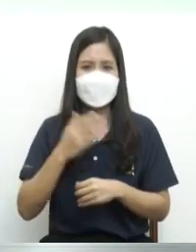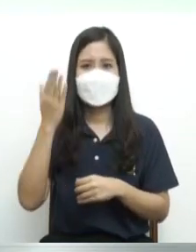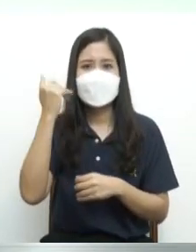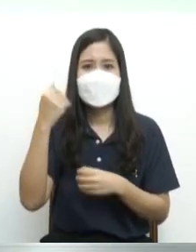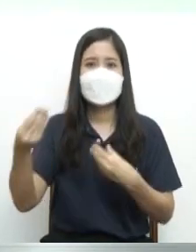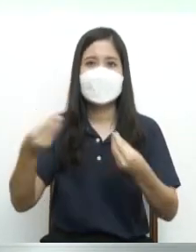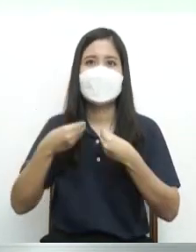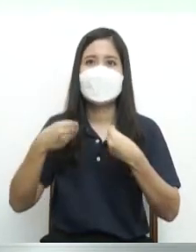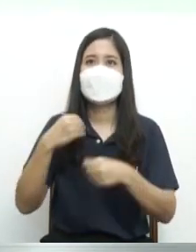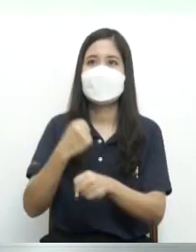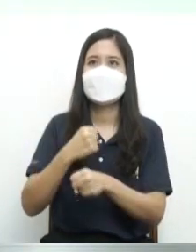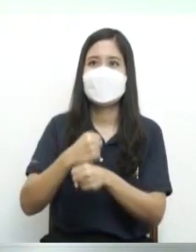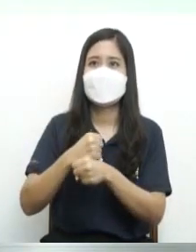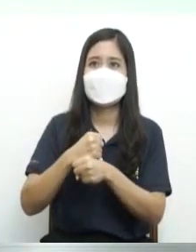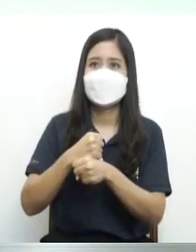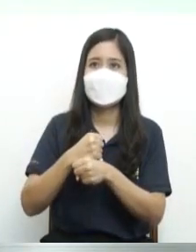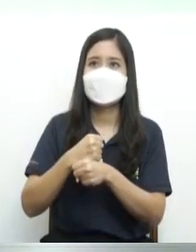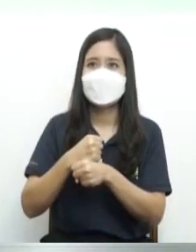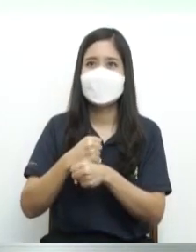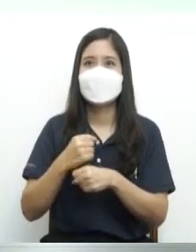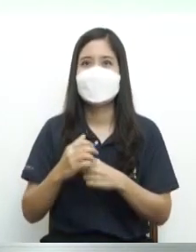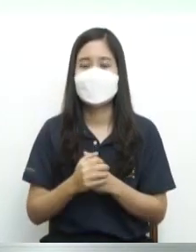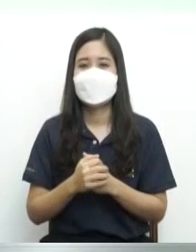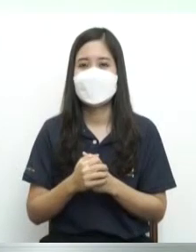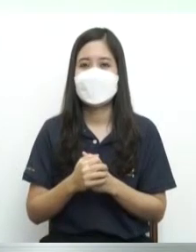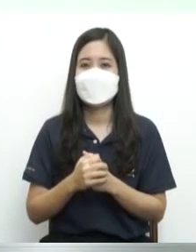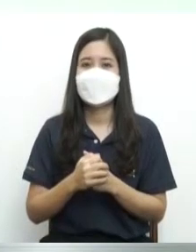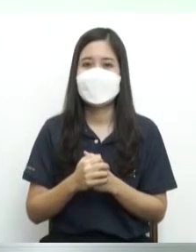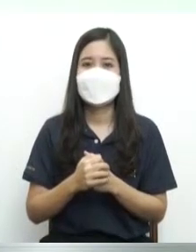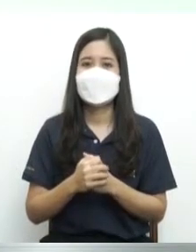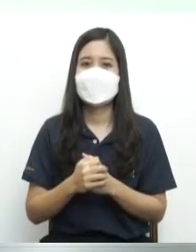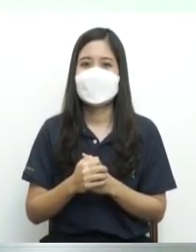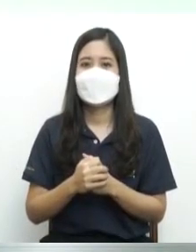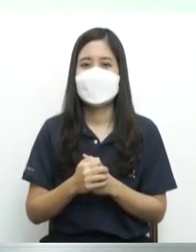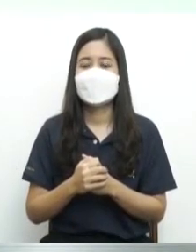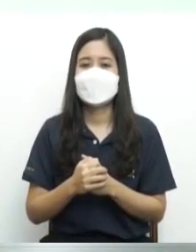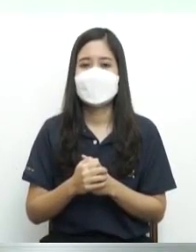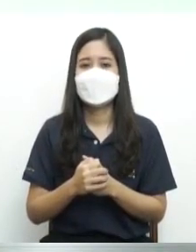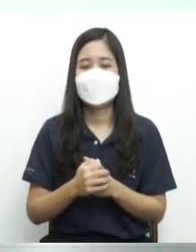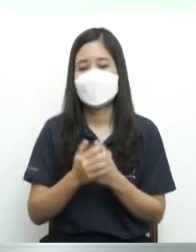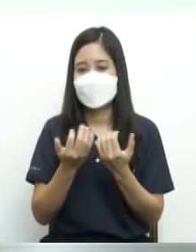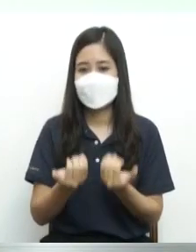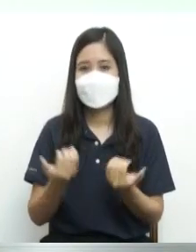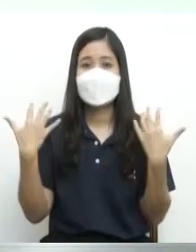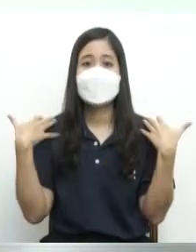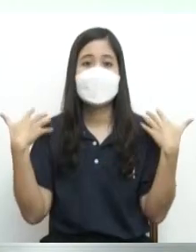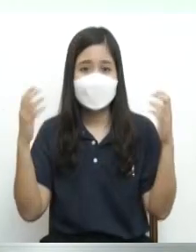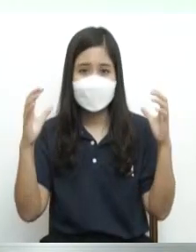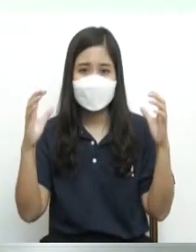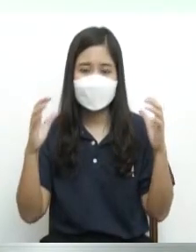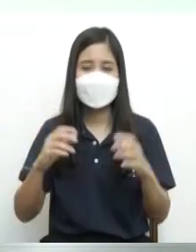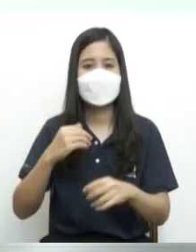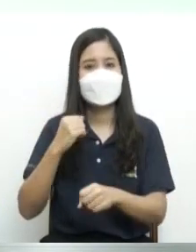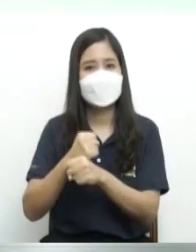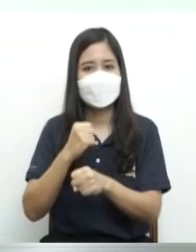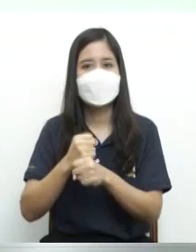จริงเขาเชื่อท่าน เขาเชื่อมือท่านนั่น นะแต่ในที่สุดพอเรารับตำแหน่งราชการมาเรื่อยๆมาเราถึงอยากขอบ